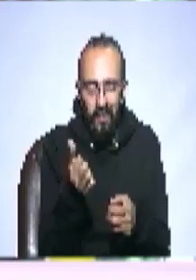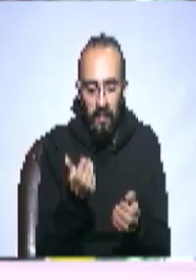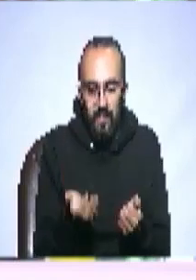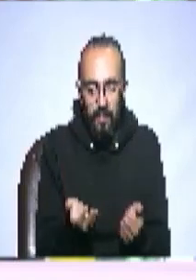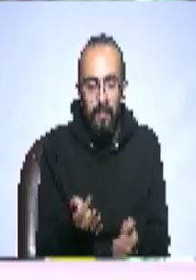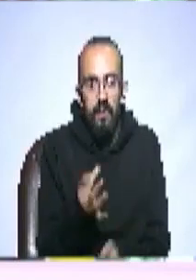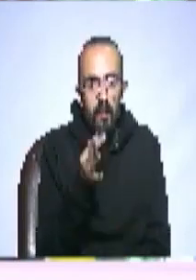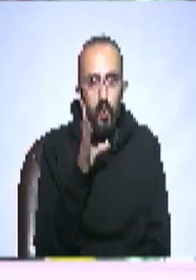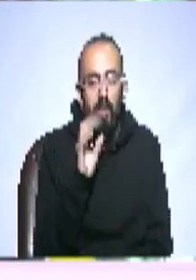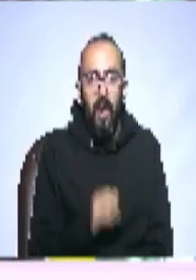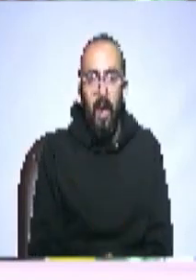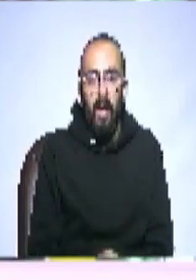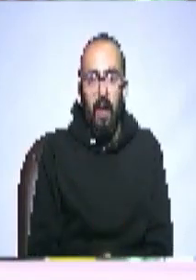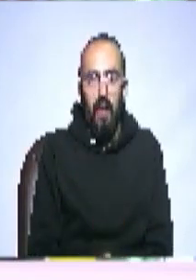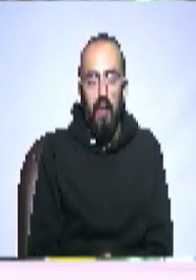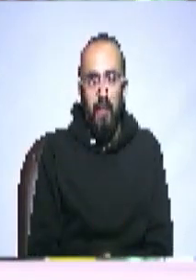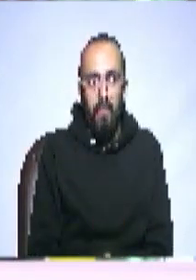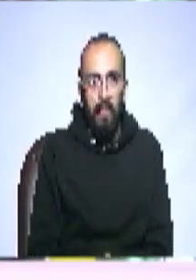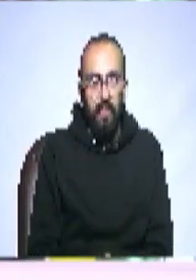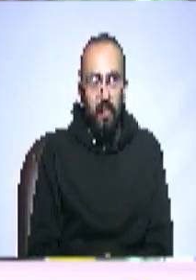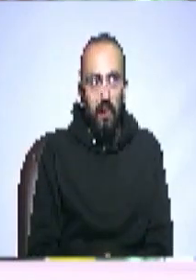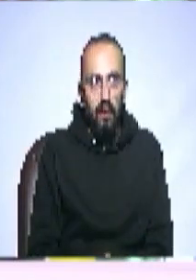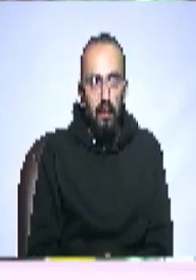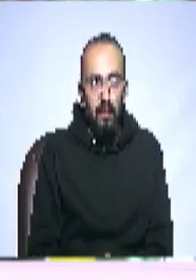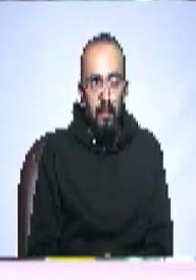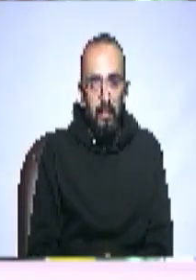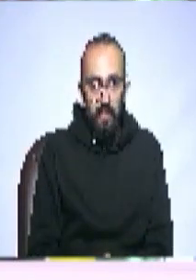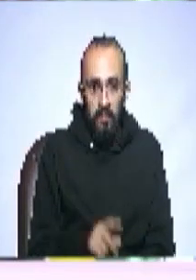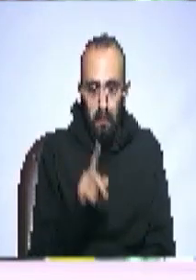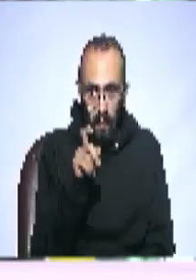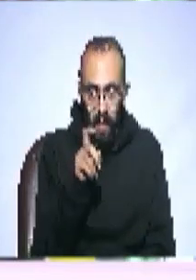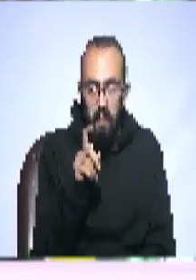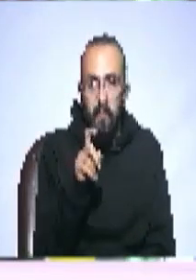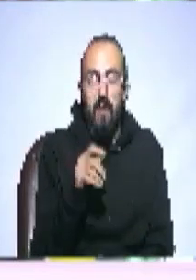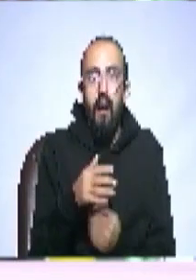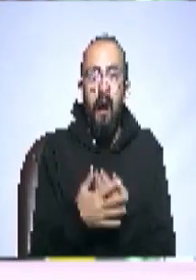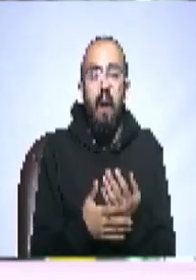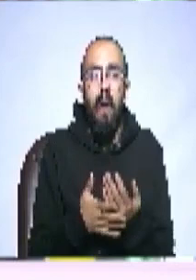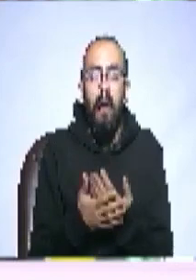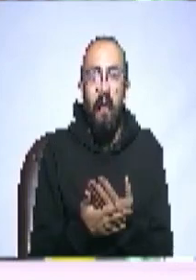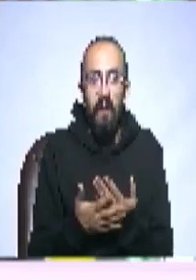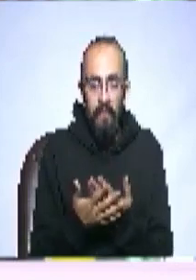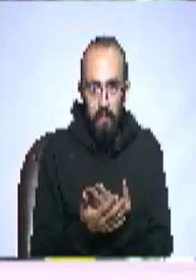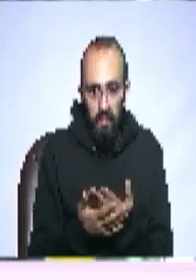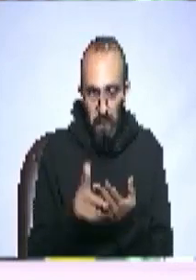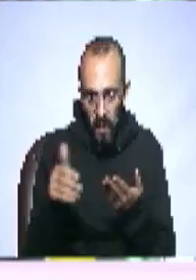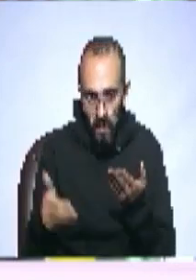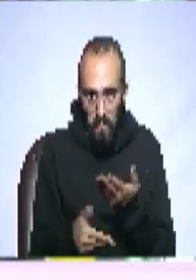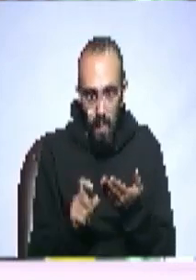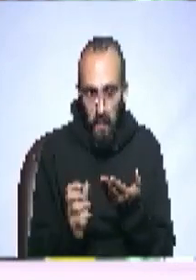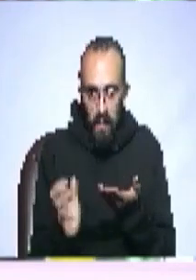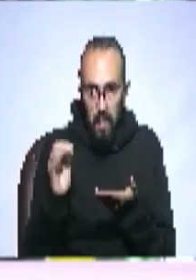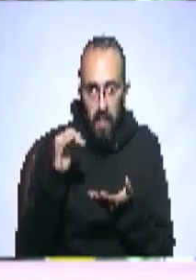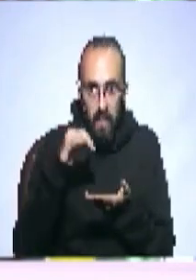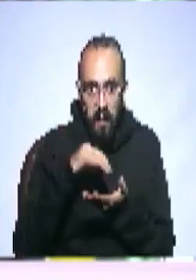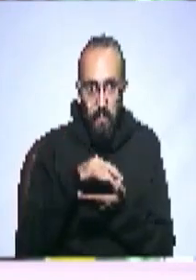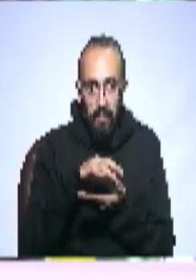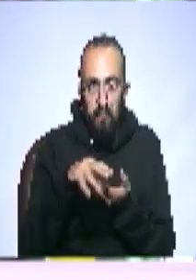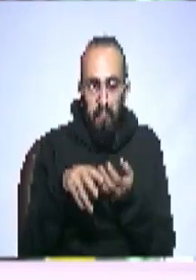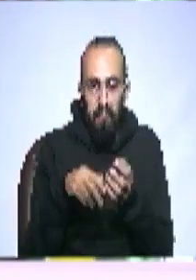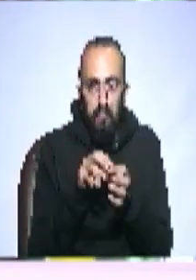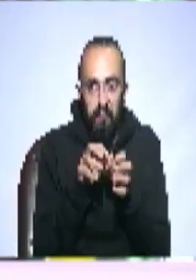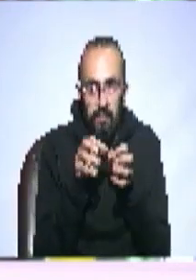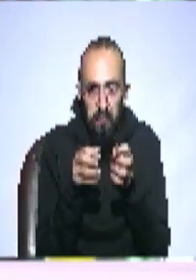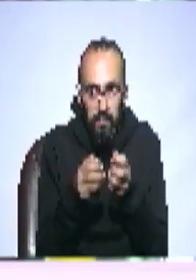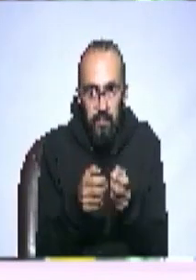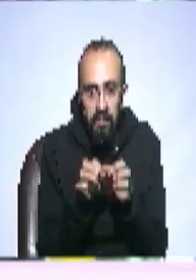نص ساعة، مش هتاخد وقت كتير في الفرن لو انت حطيتي كوباية مية. المية بتجيب مية، لما تحطي حضرتك تحتها مية بتعرقيها وبتخليها